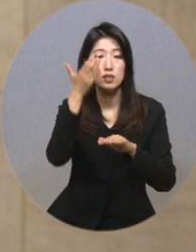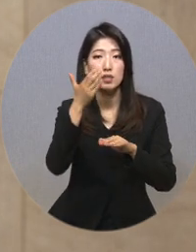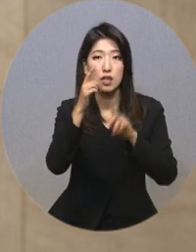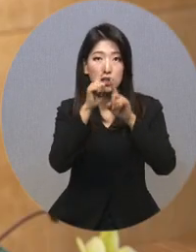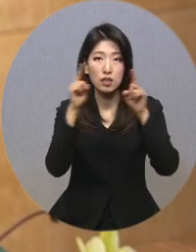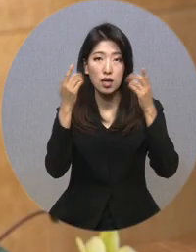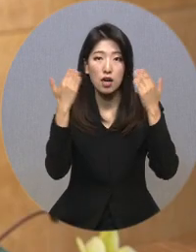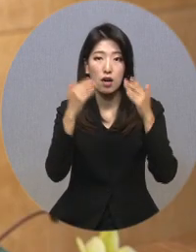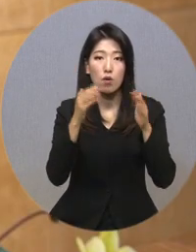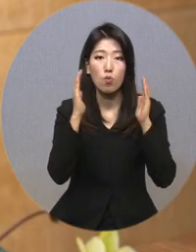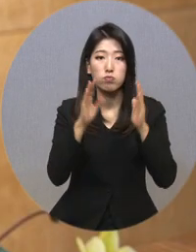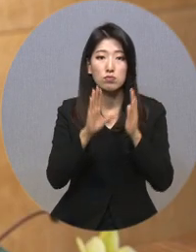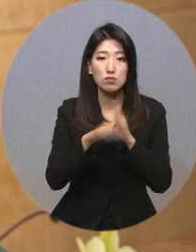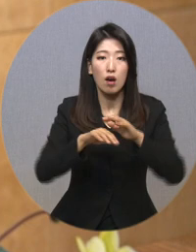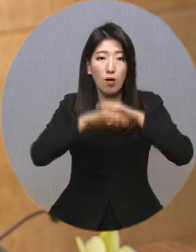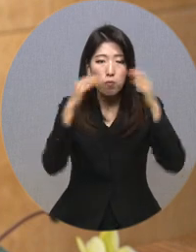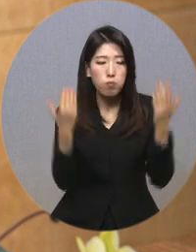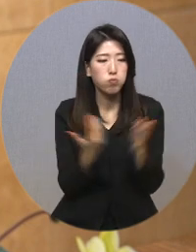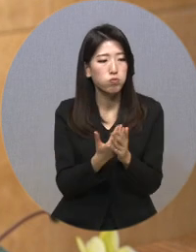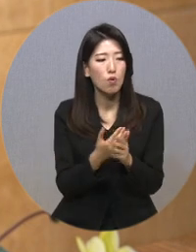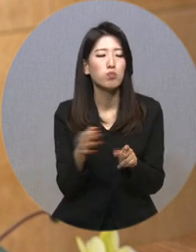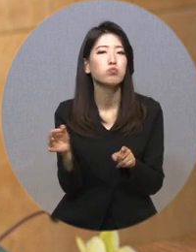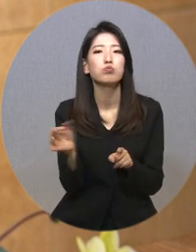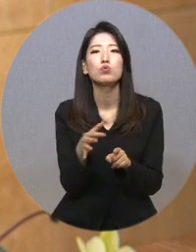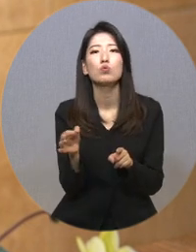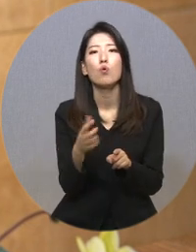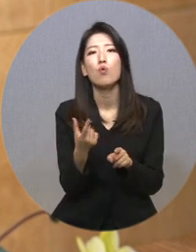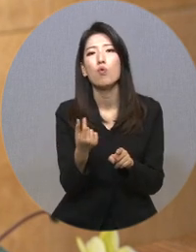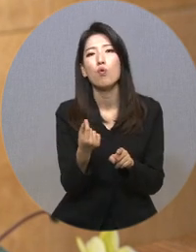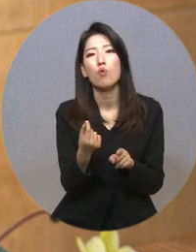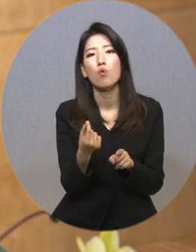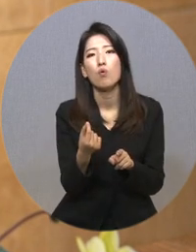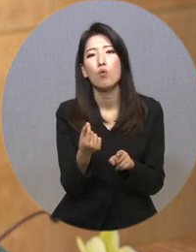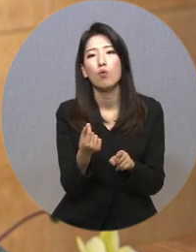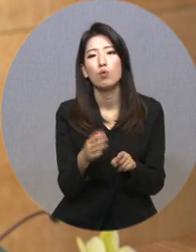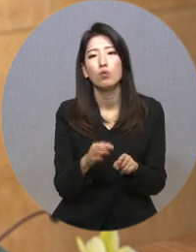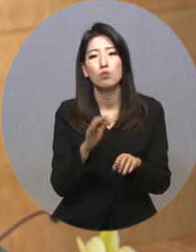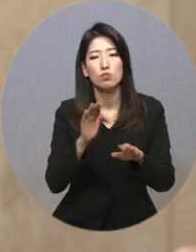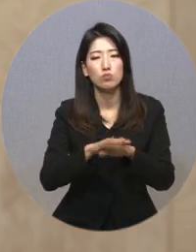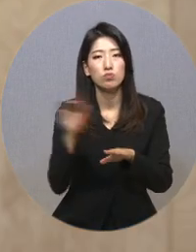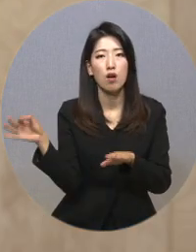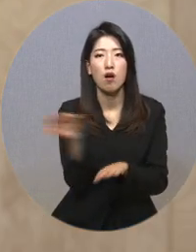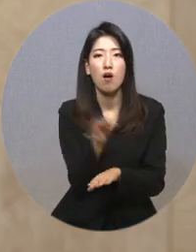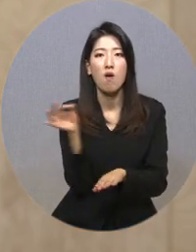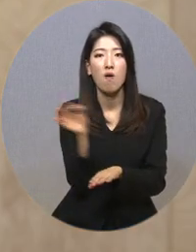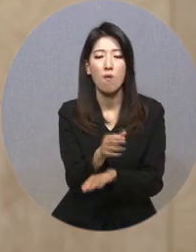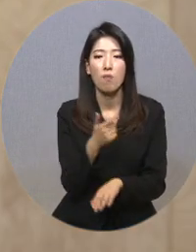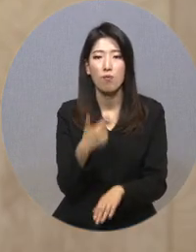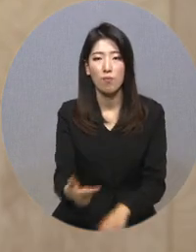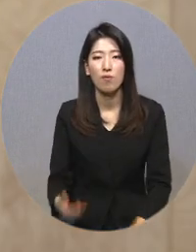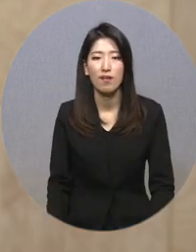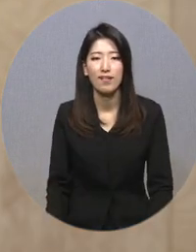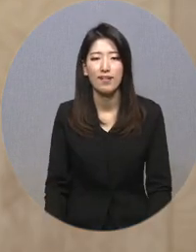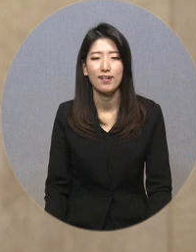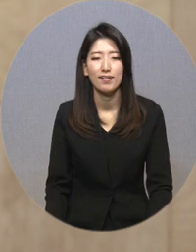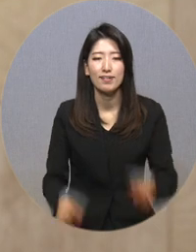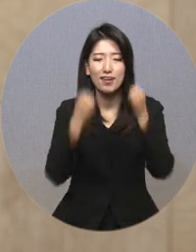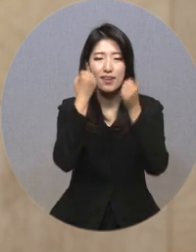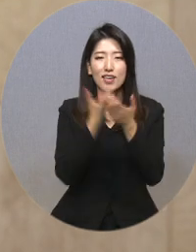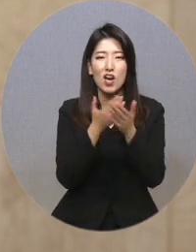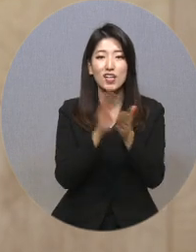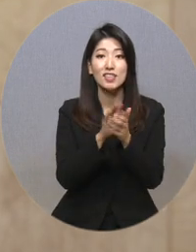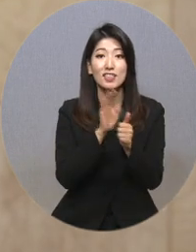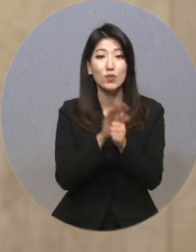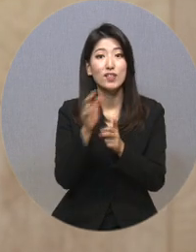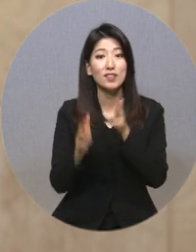거의 모든 학생들이 돈을 안 내고 다닐 정도로 장학금이 지원되고 있고요. 네네. 그거 말고도 혁신지원 사업은 잘 아시잖아요.